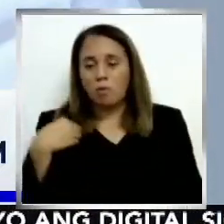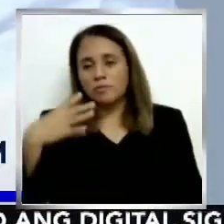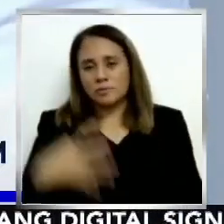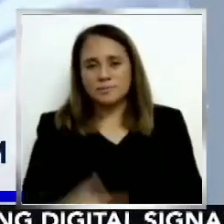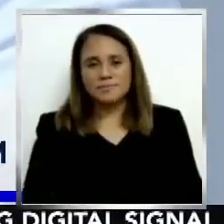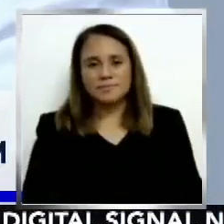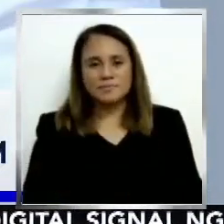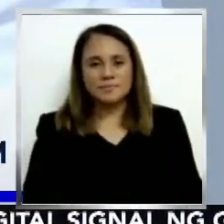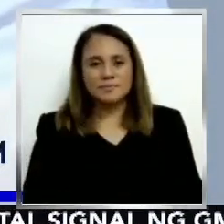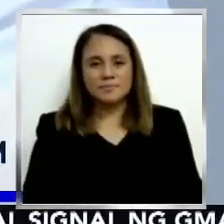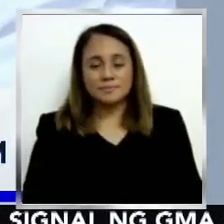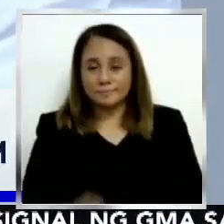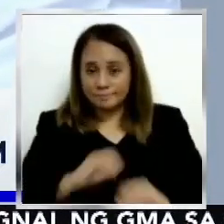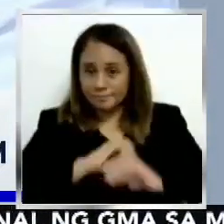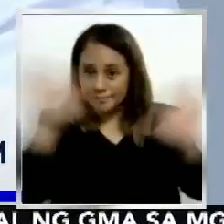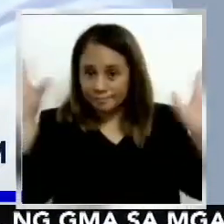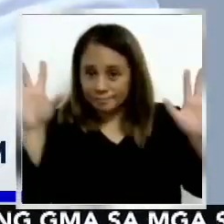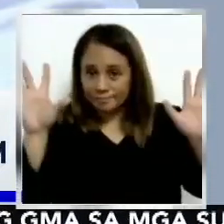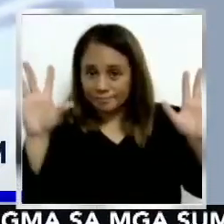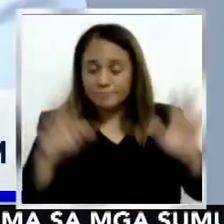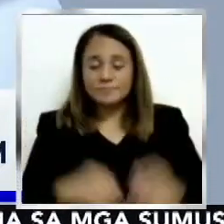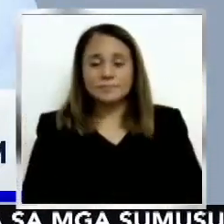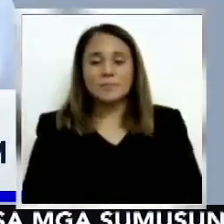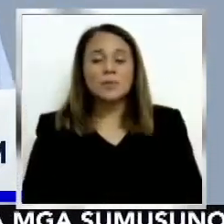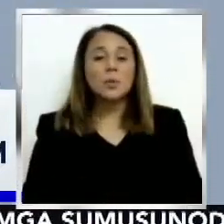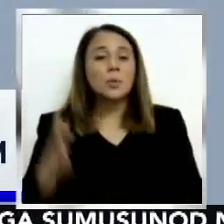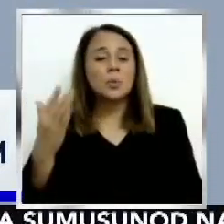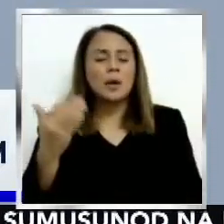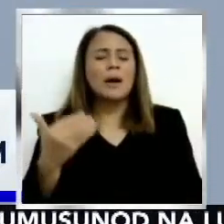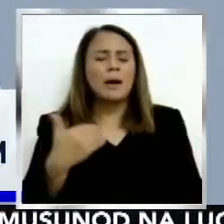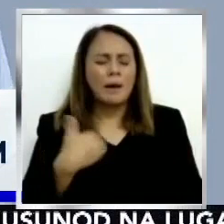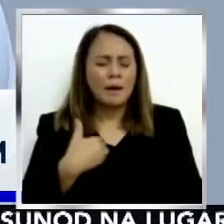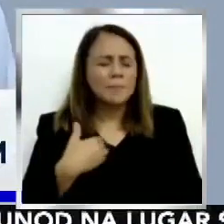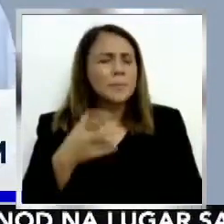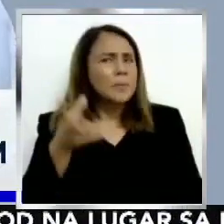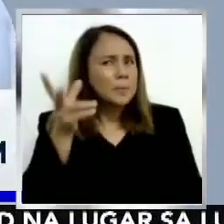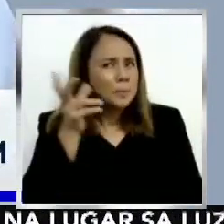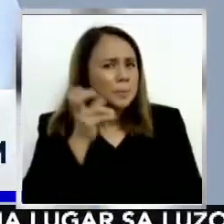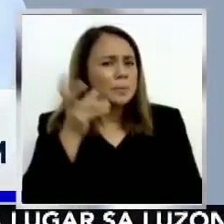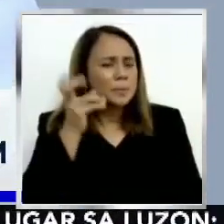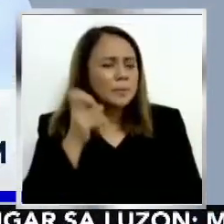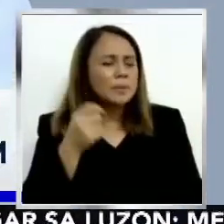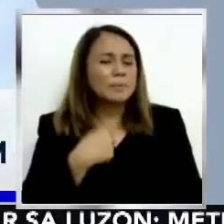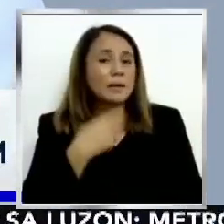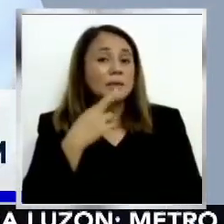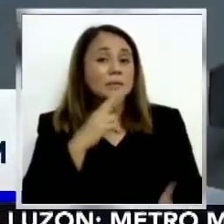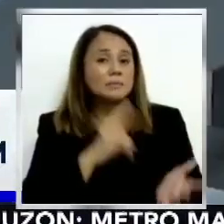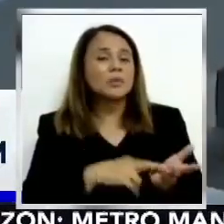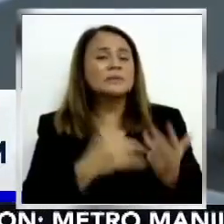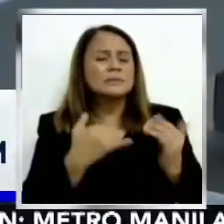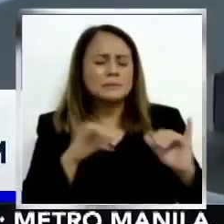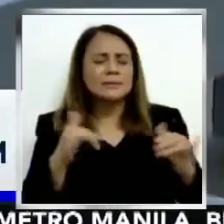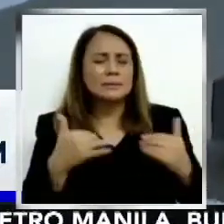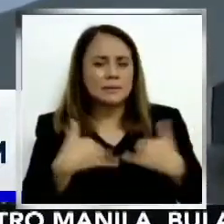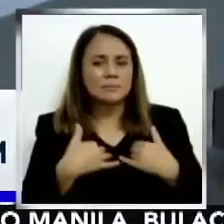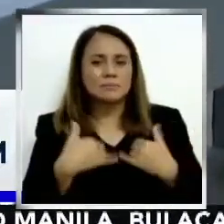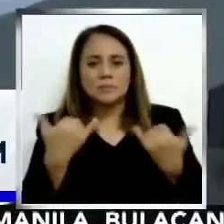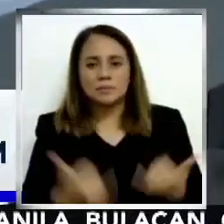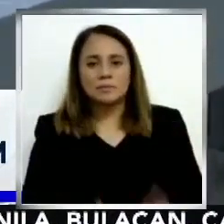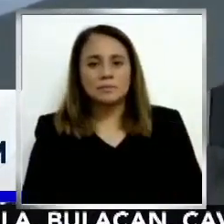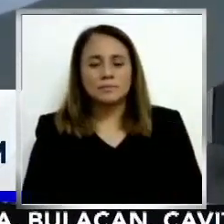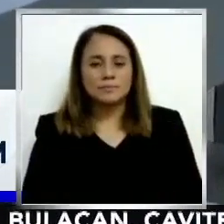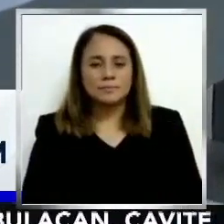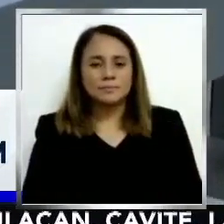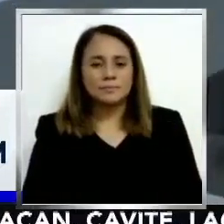dyan. Kasi may mga naririnig akong reports na mayroon pa rin up to now. Yan ang mahigpit na